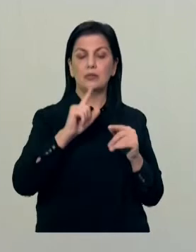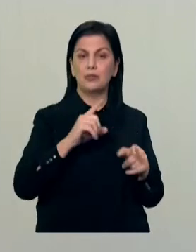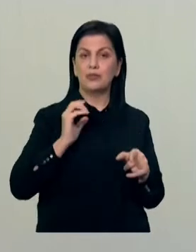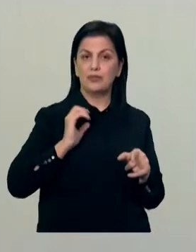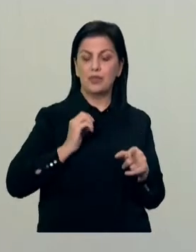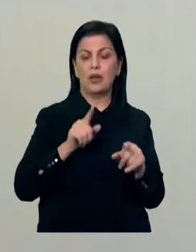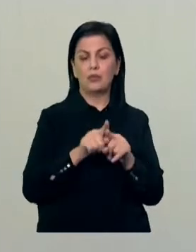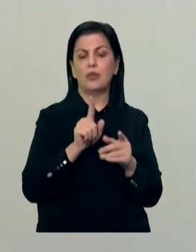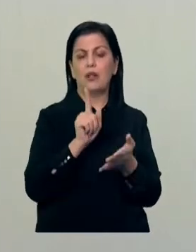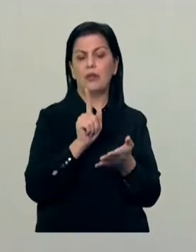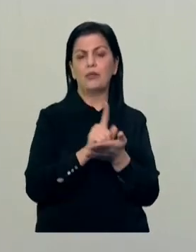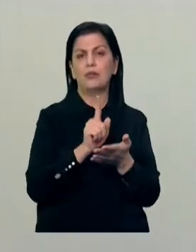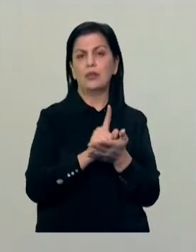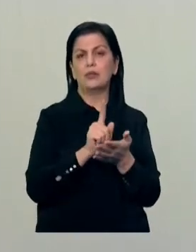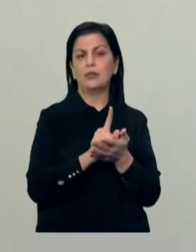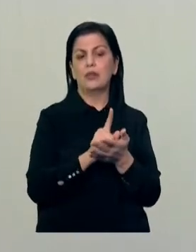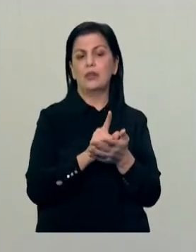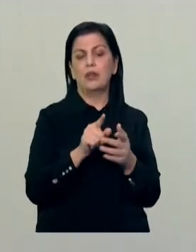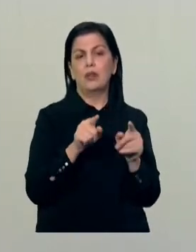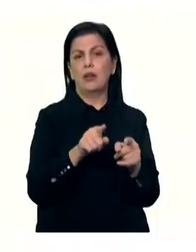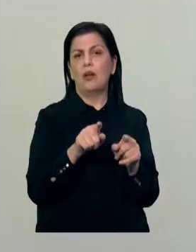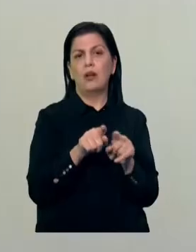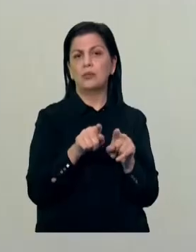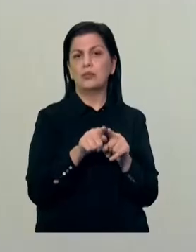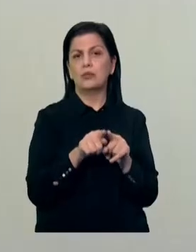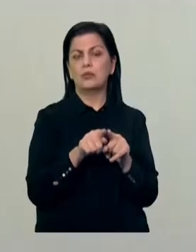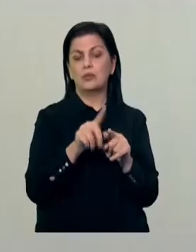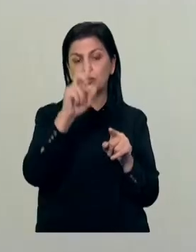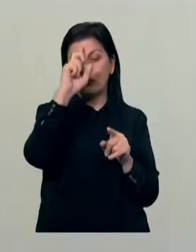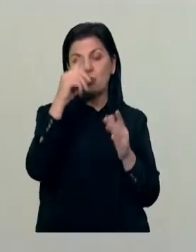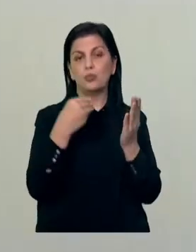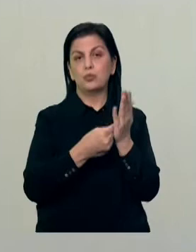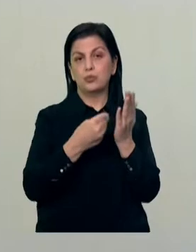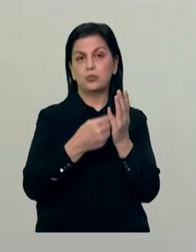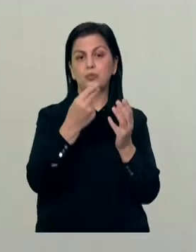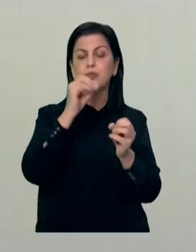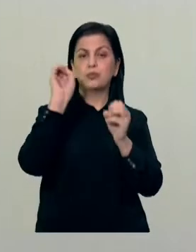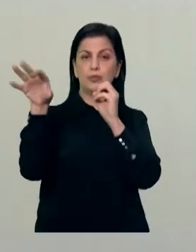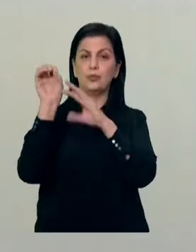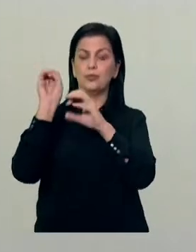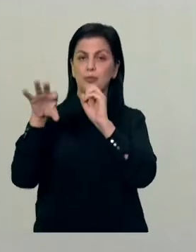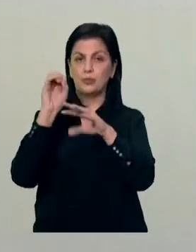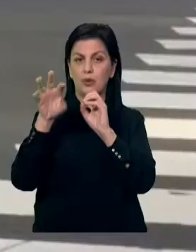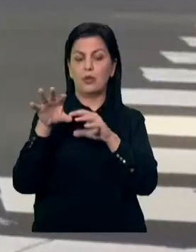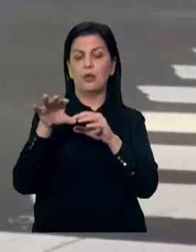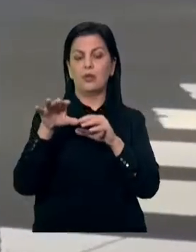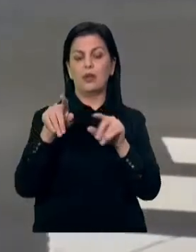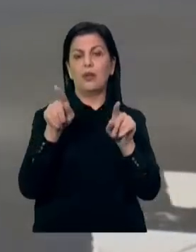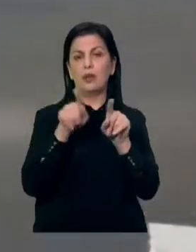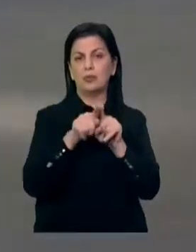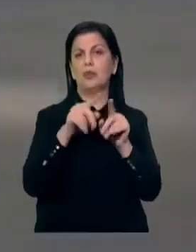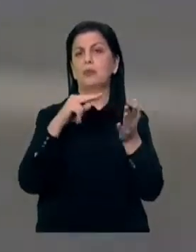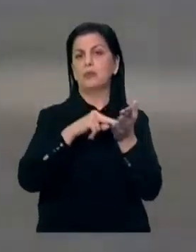ödəmiş olsunlar. Həm də bu istehlak vergisi şəklində dövlət büdcəsinə vergi toplanması kimi edilir.